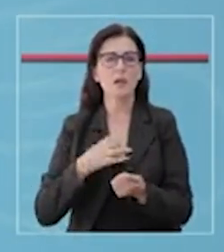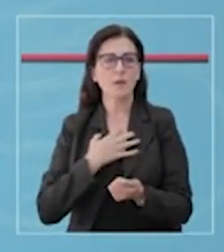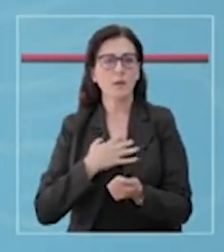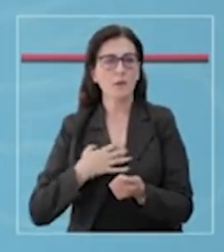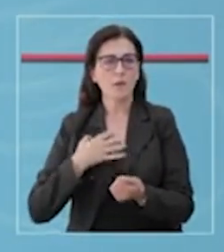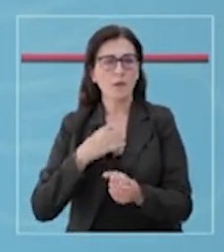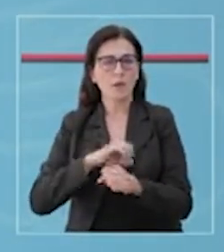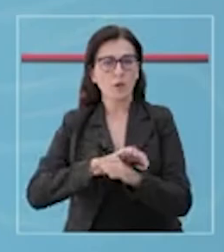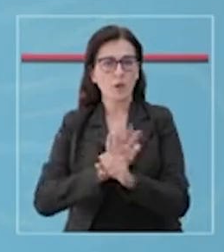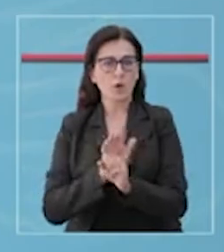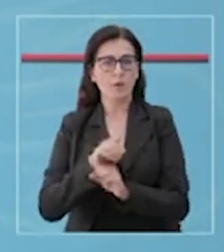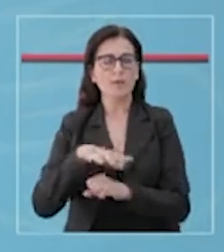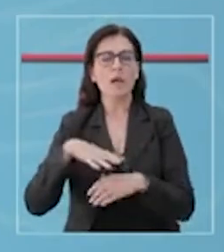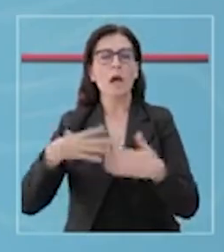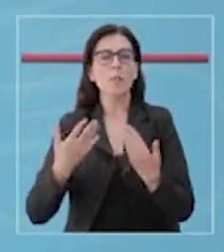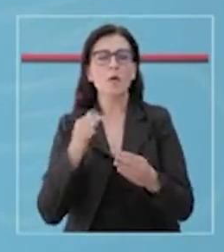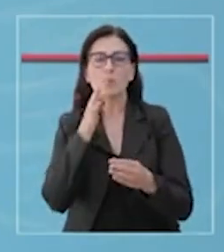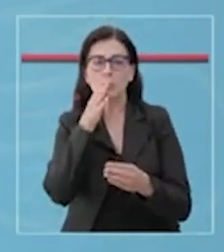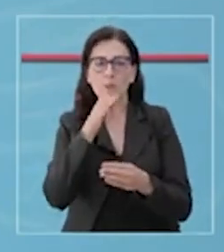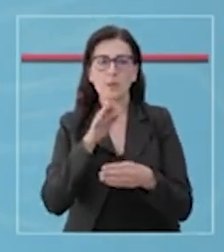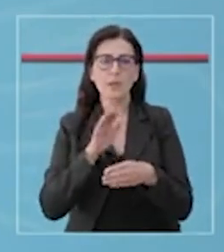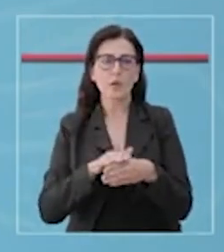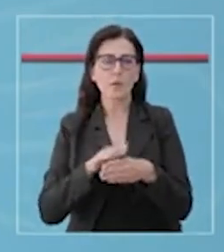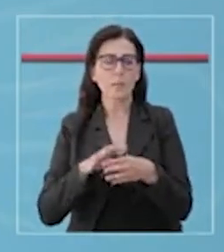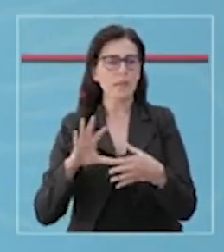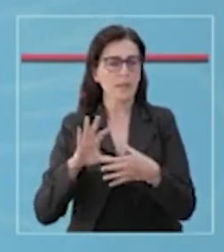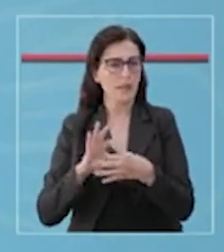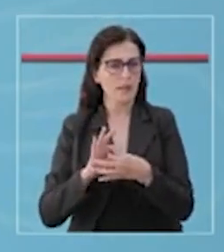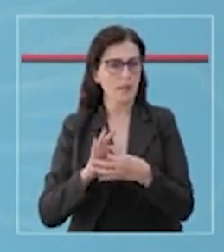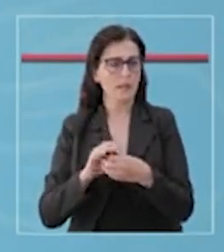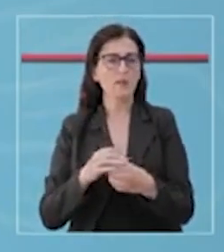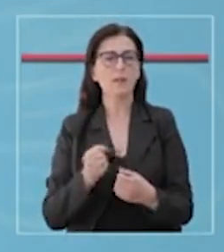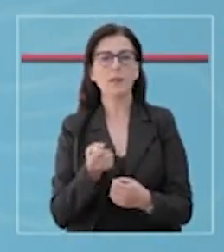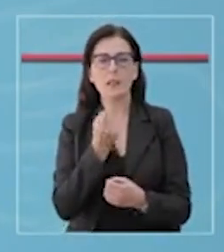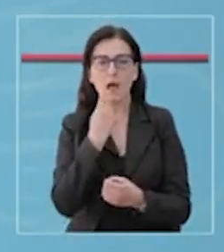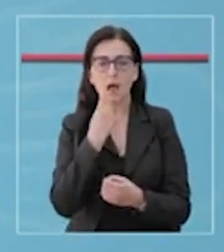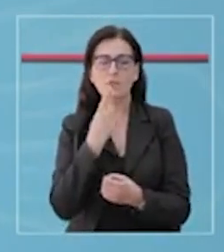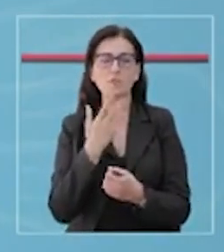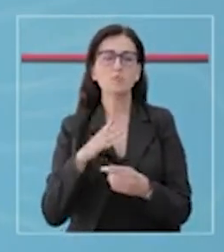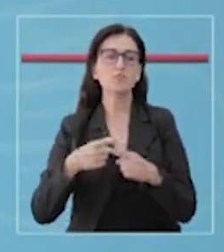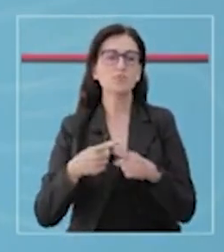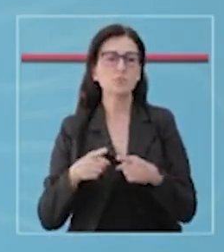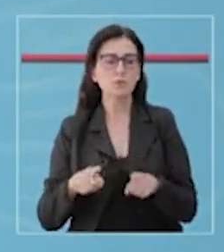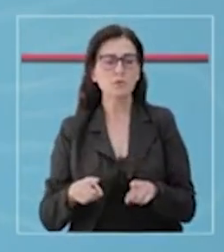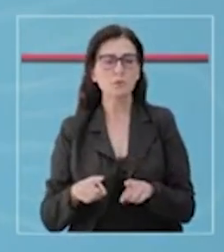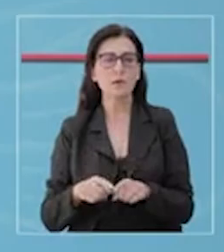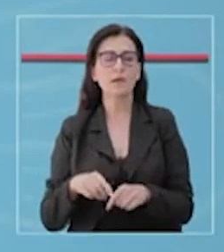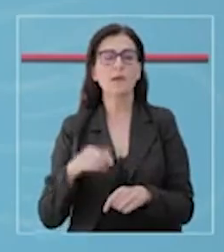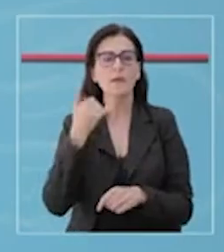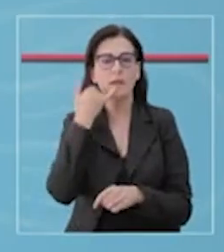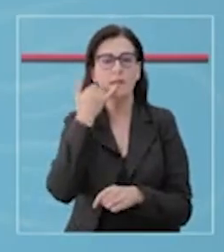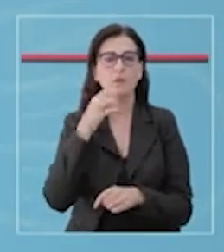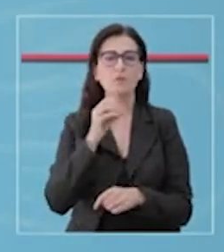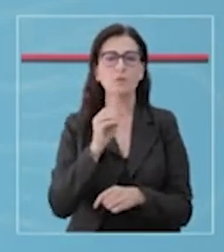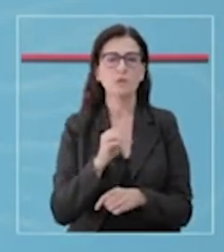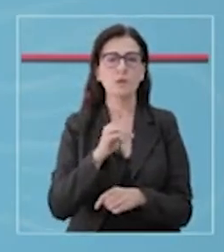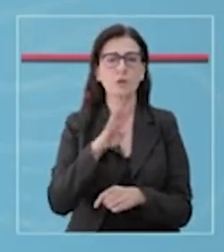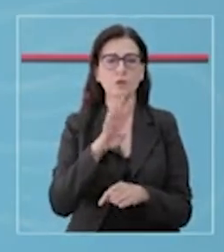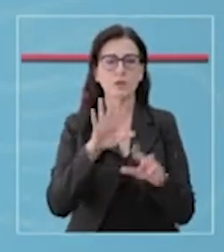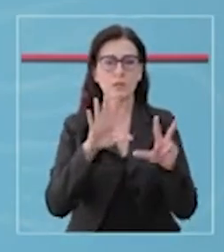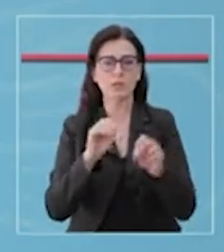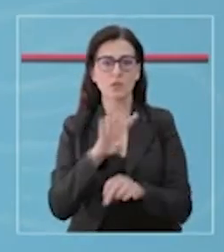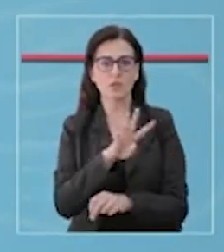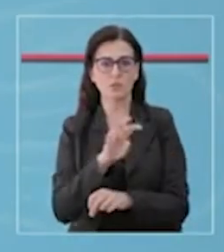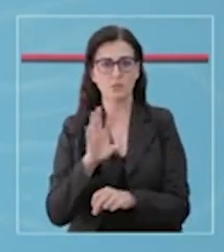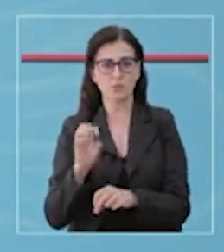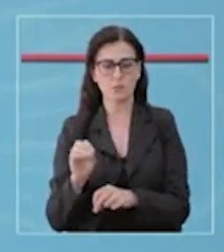COVID-19 apo pyetje në lidhje me të dhe për barnat me rimbursim nëpërmjet linjës së gjelbër 0800 20 20.